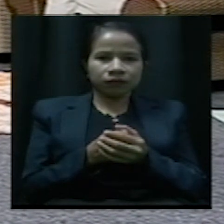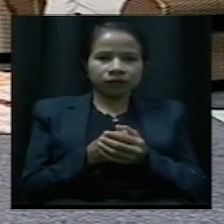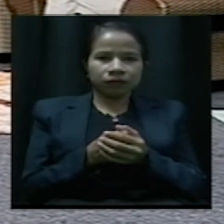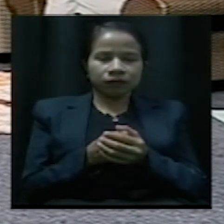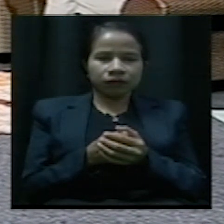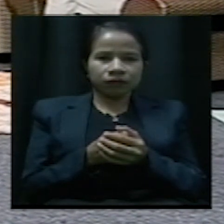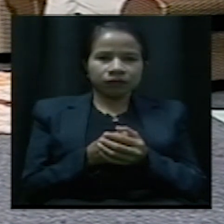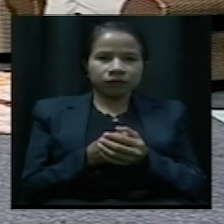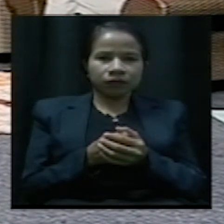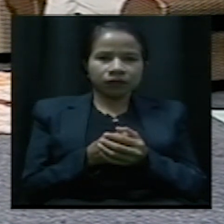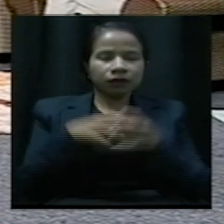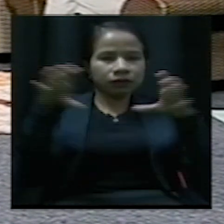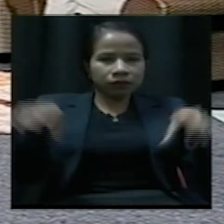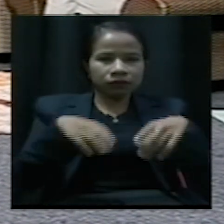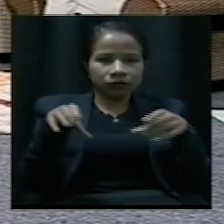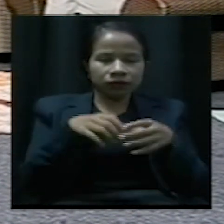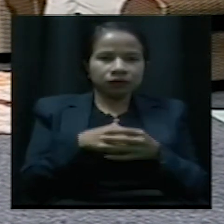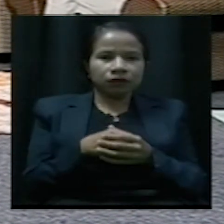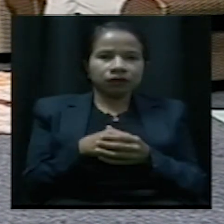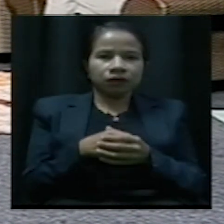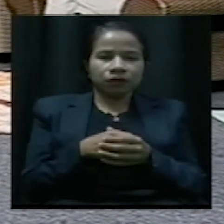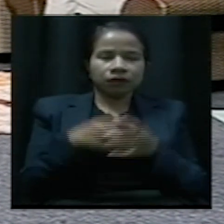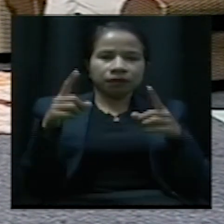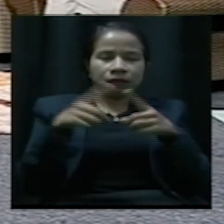Opportunities. E dane, projeto ne, ba,